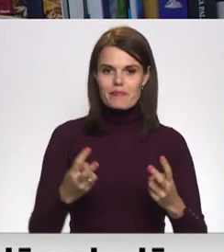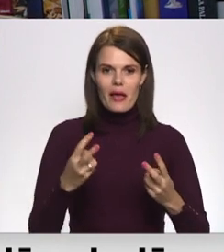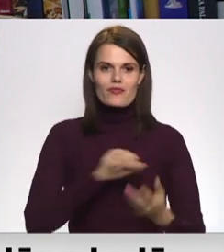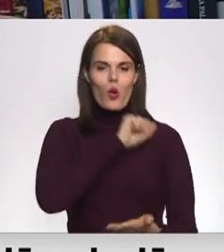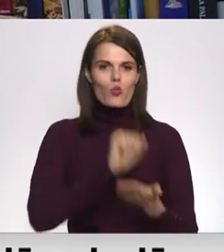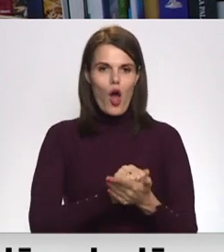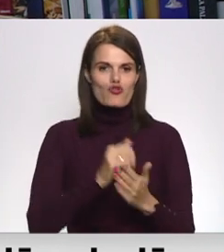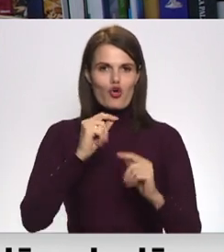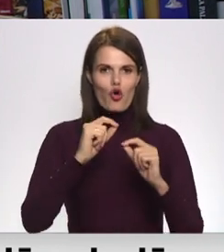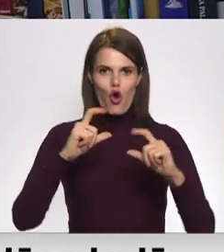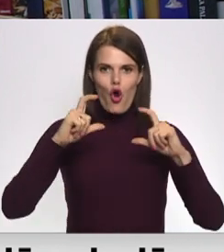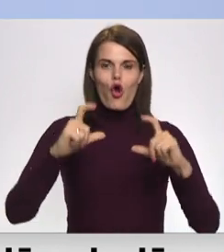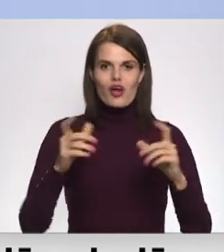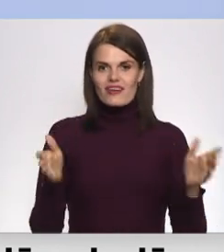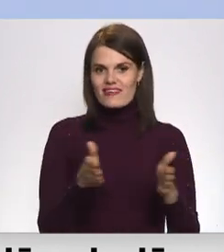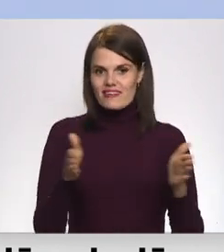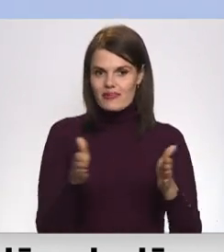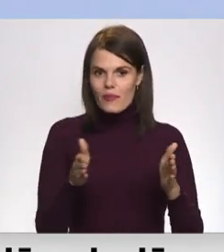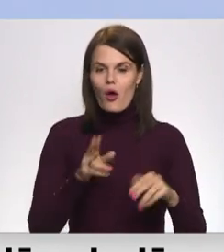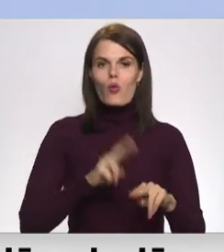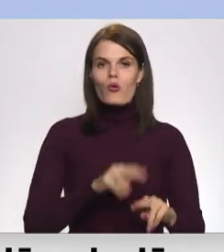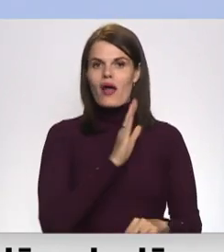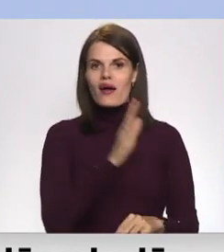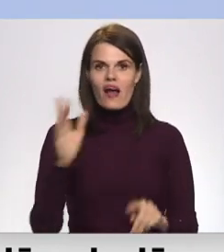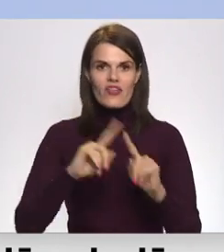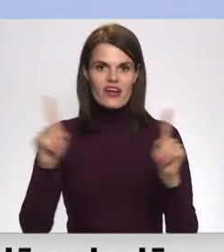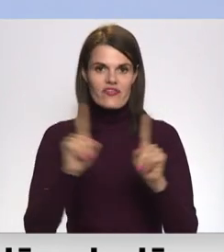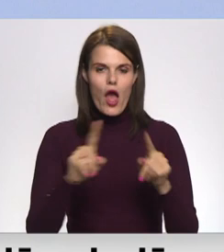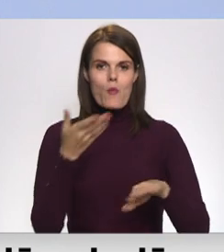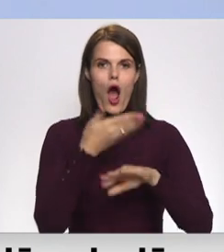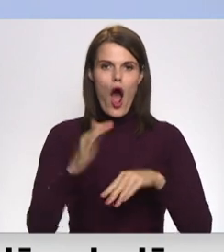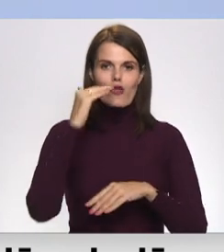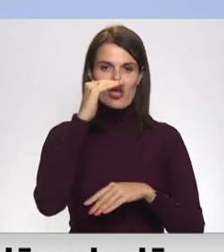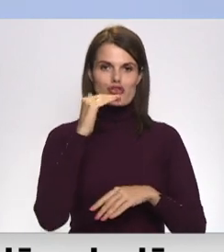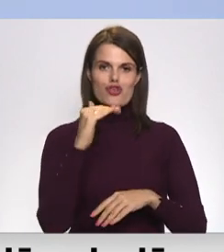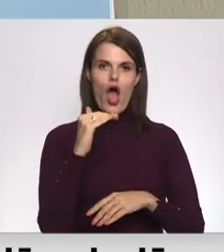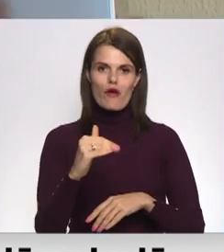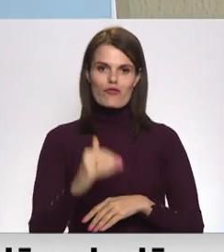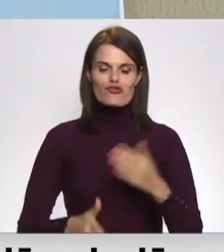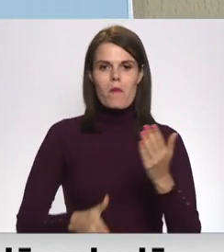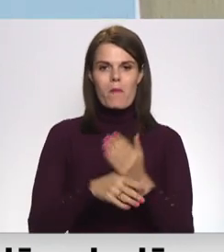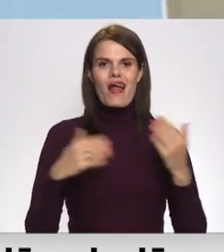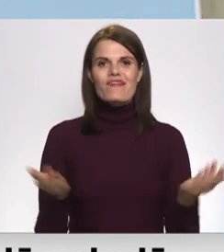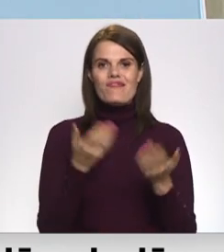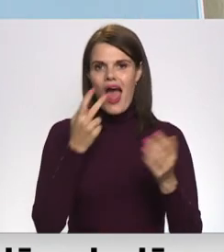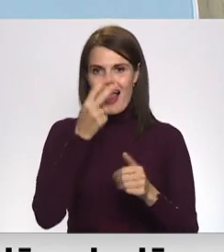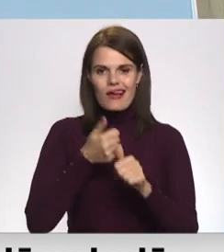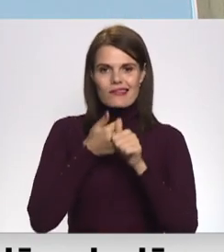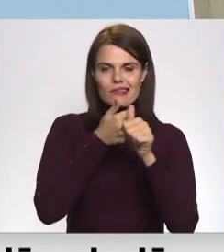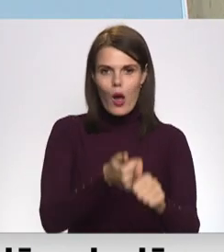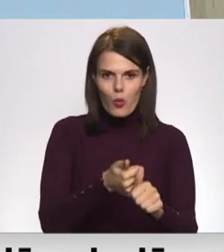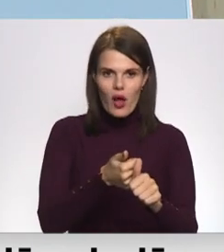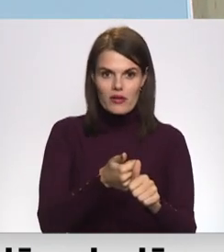nodrukāts lielākā izmērā. Un katrs teikums ir citā rindā, kas arī palīdz vieglāk sekot līdzi stāsta